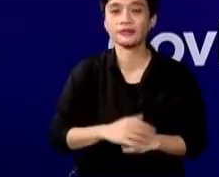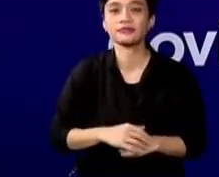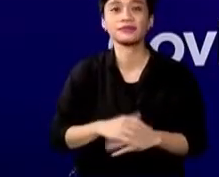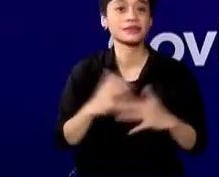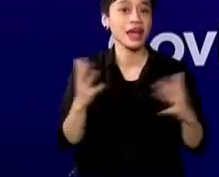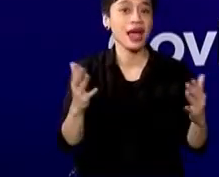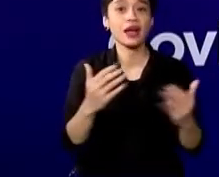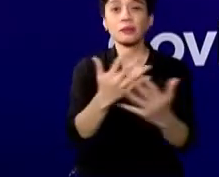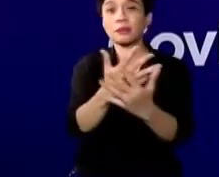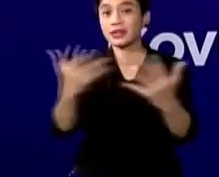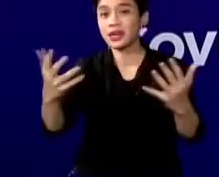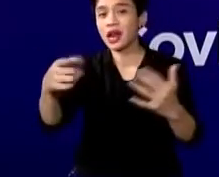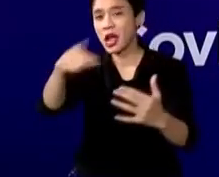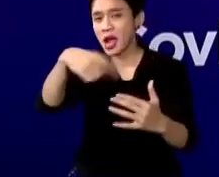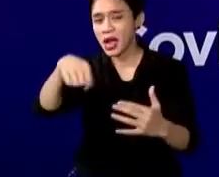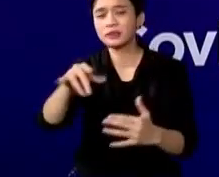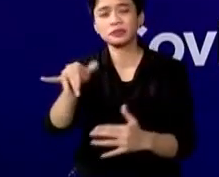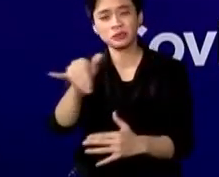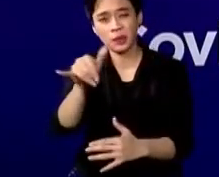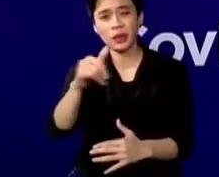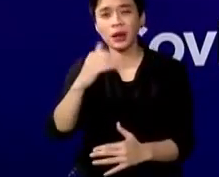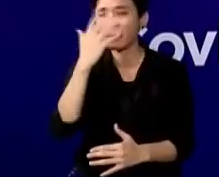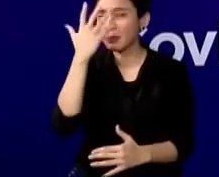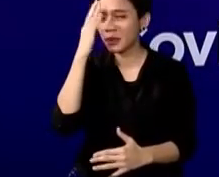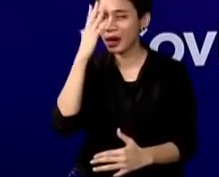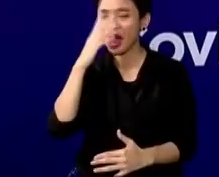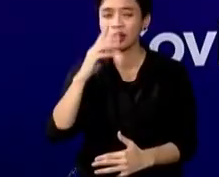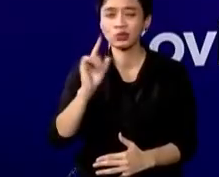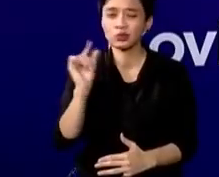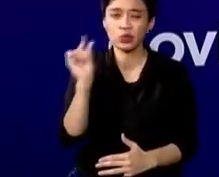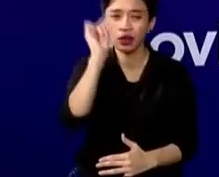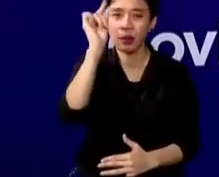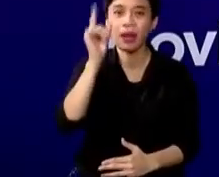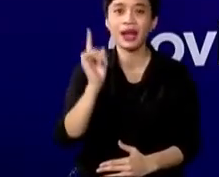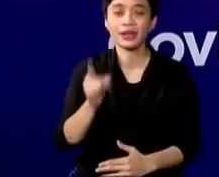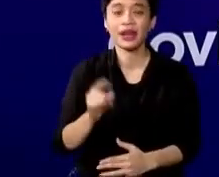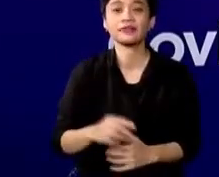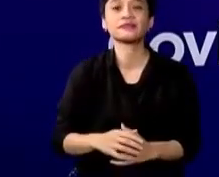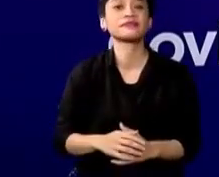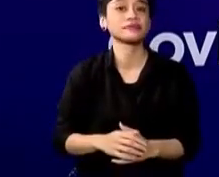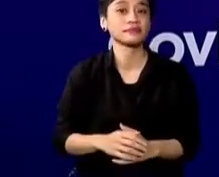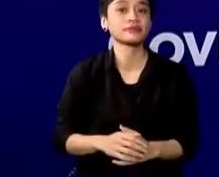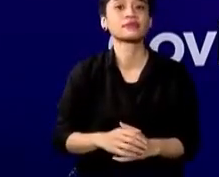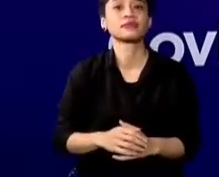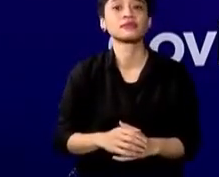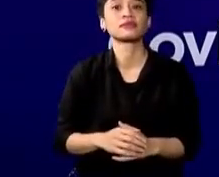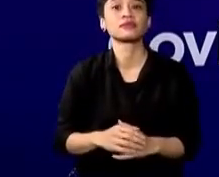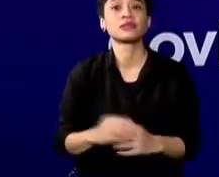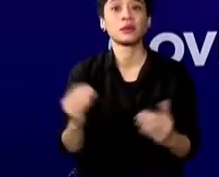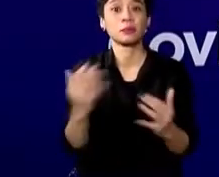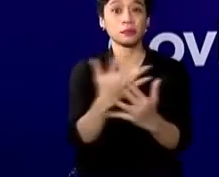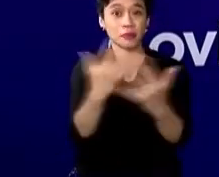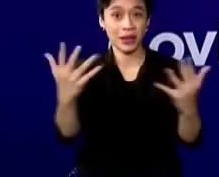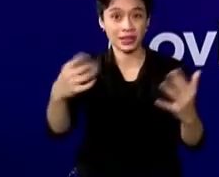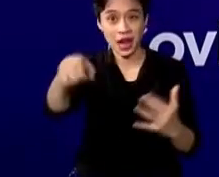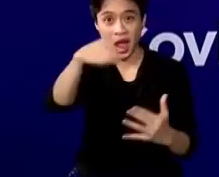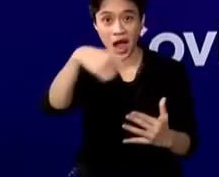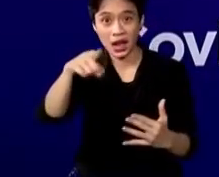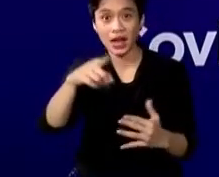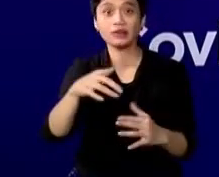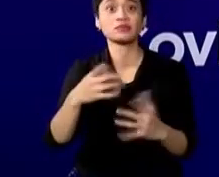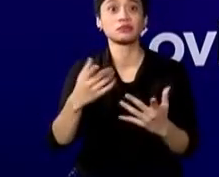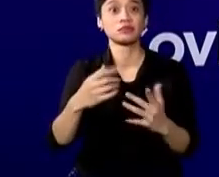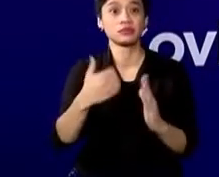juga punya peran sentral kalau masyarakat Berhenti melakukan penularan maka yang sakit